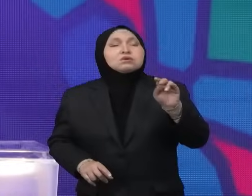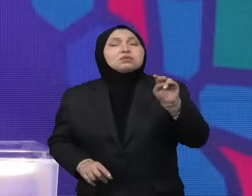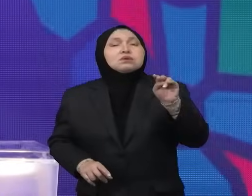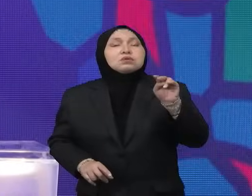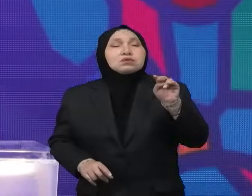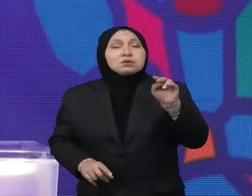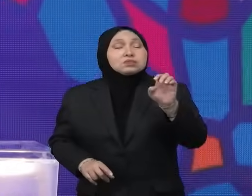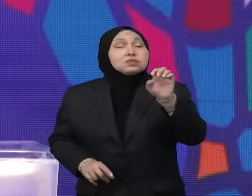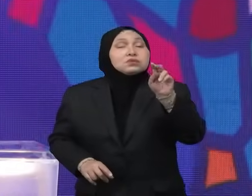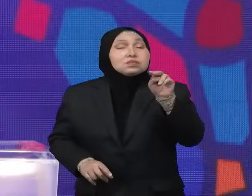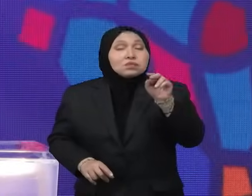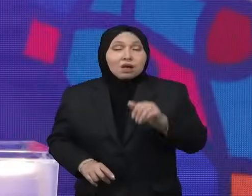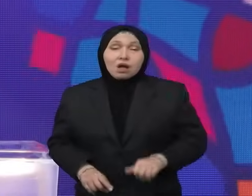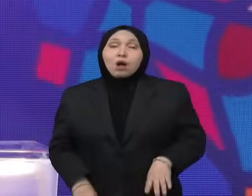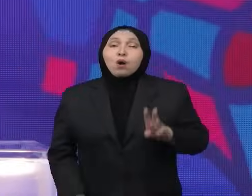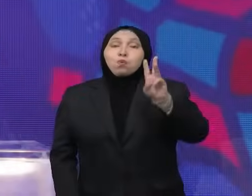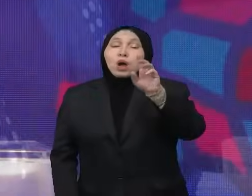mustadhafin. Satu, dua, mula.